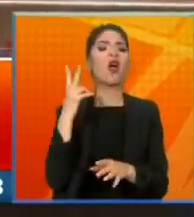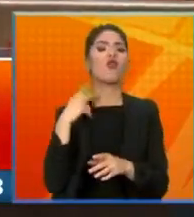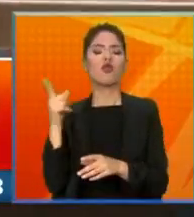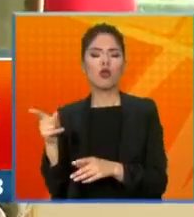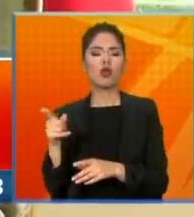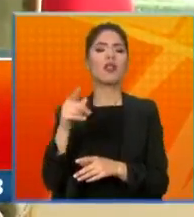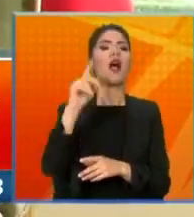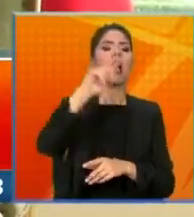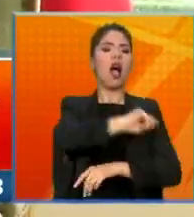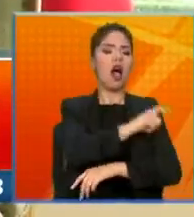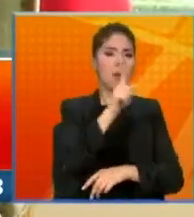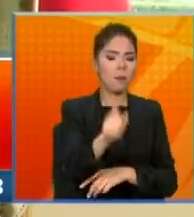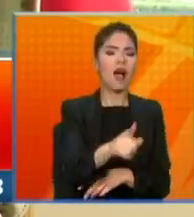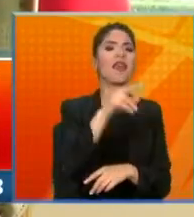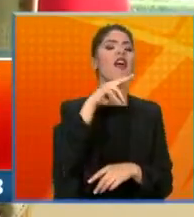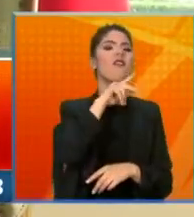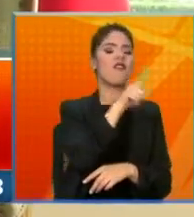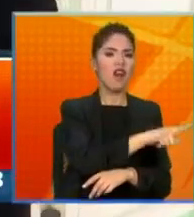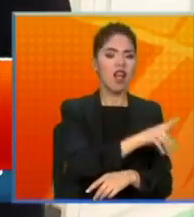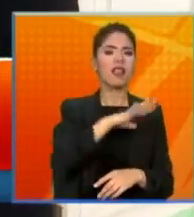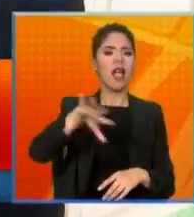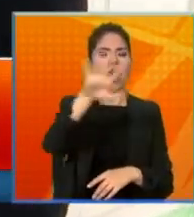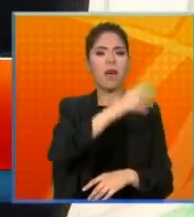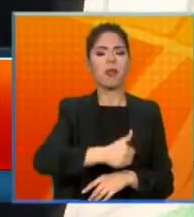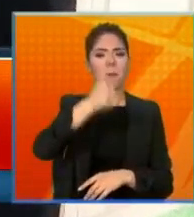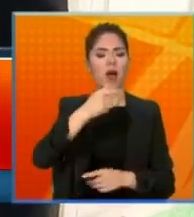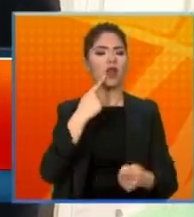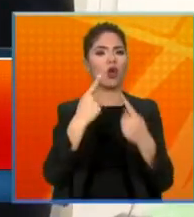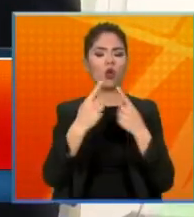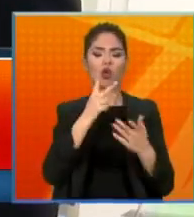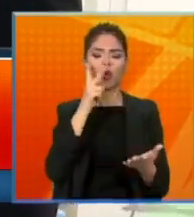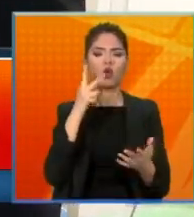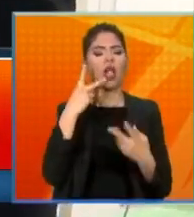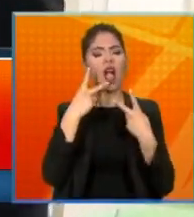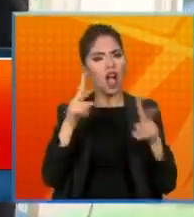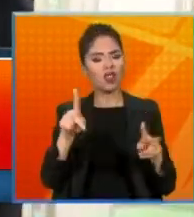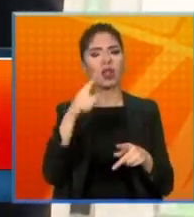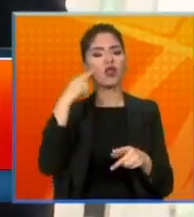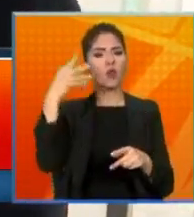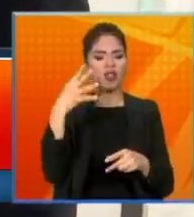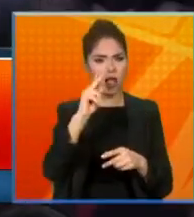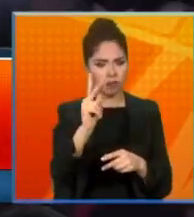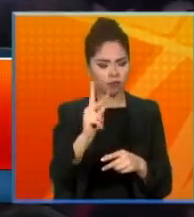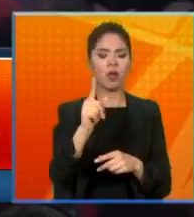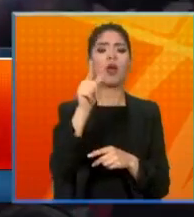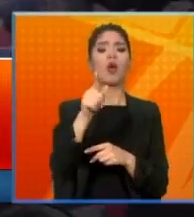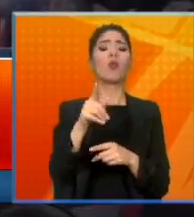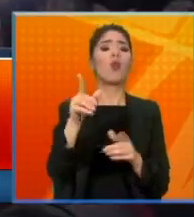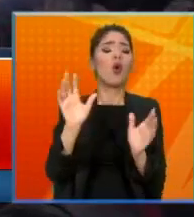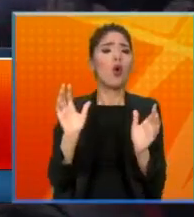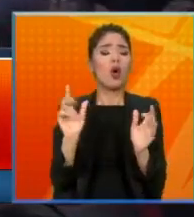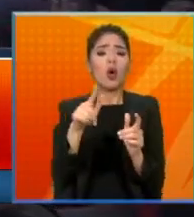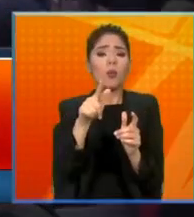ve Fransa liderleriyle görüştüğünü söyledi. İdlib için yapılacak dörtlü zirvenin tarihini açıkladı. Bu